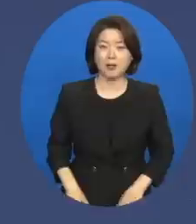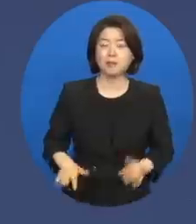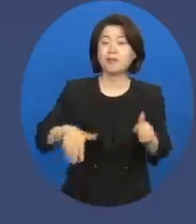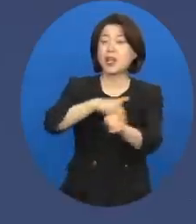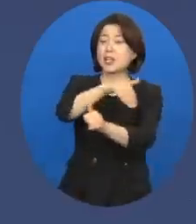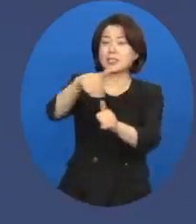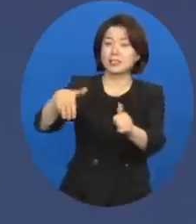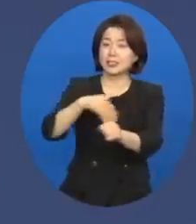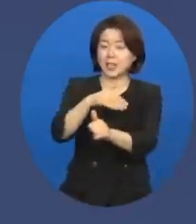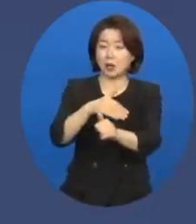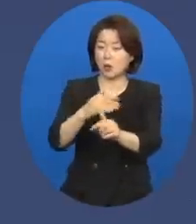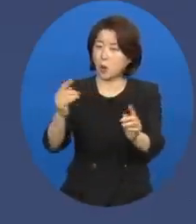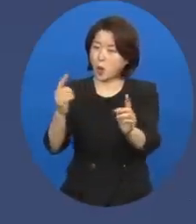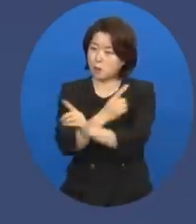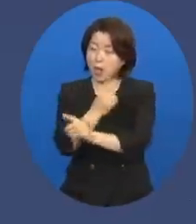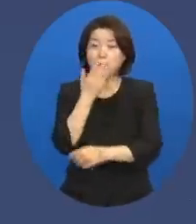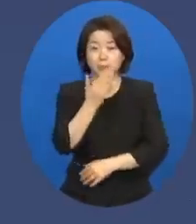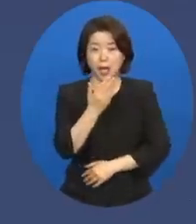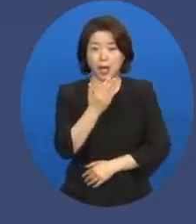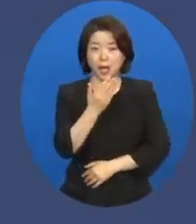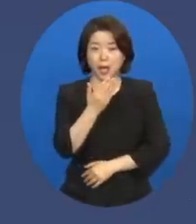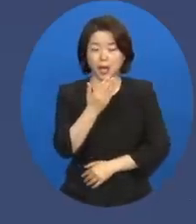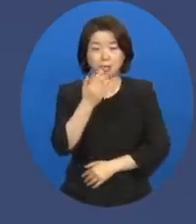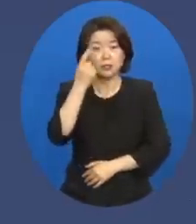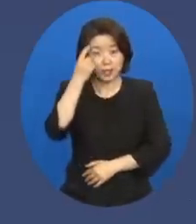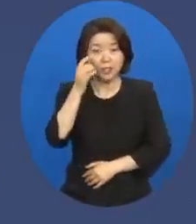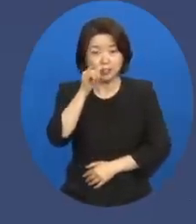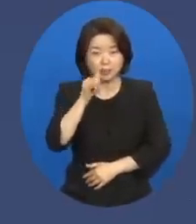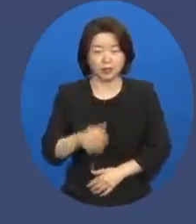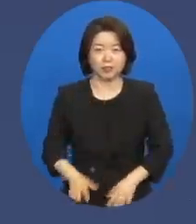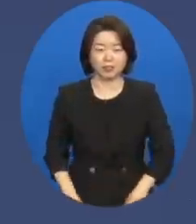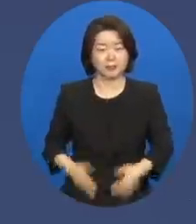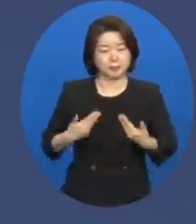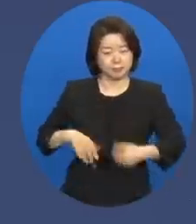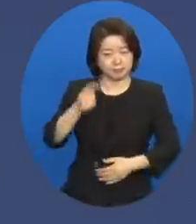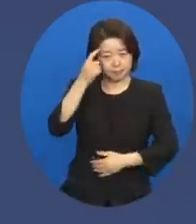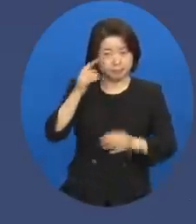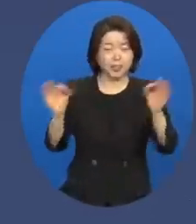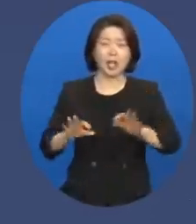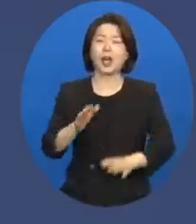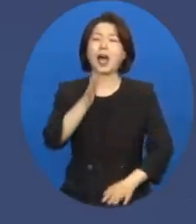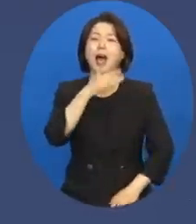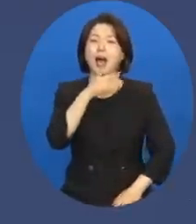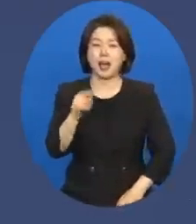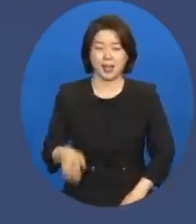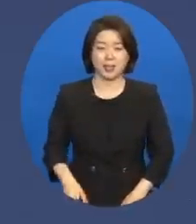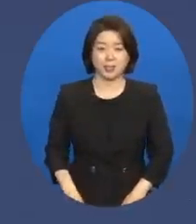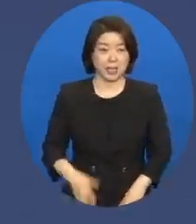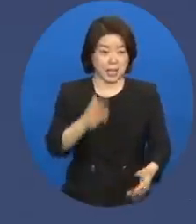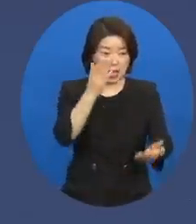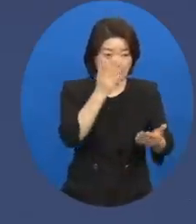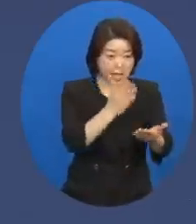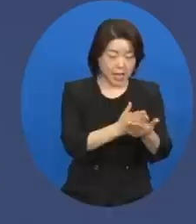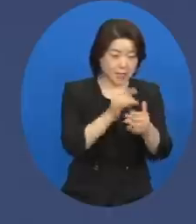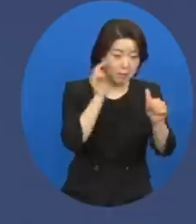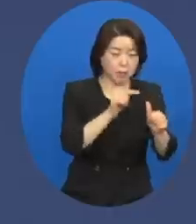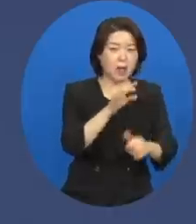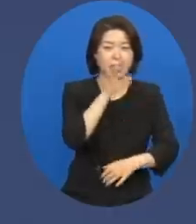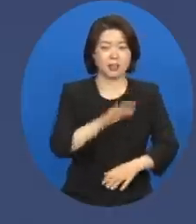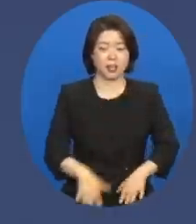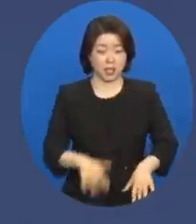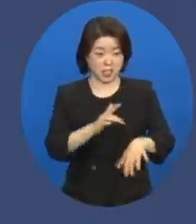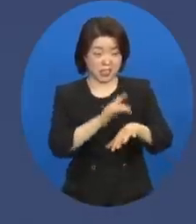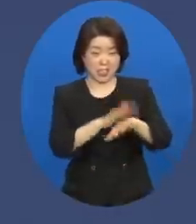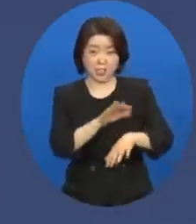상황을 반전시킬 수는 있겠다 싶은 생각이 들어서 가만히 생각하는 순간, 아, 하지 말라면 안 돼요. 입에